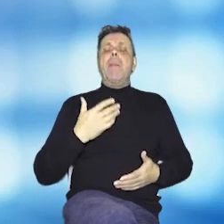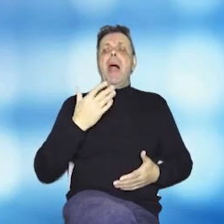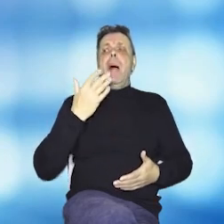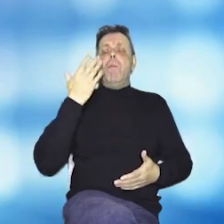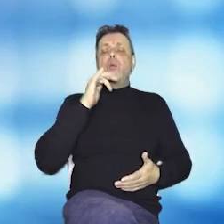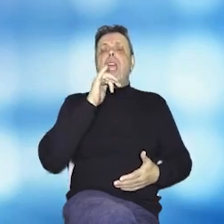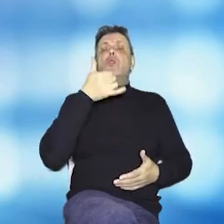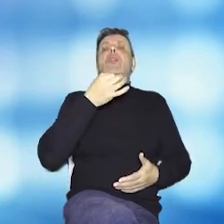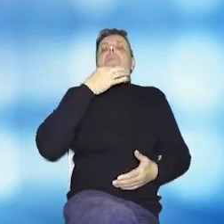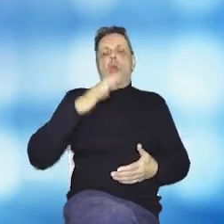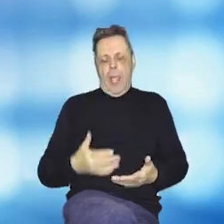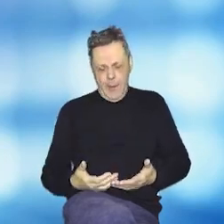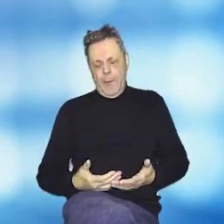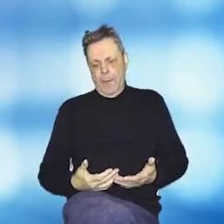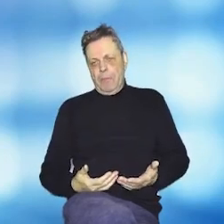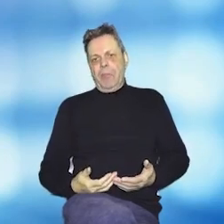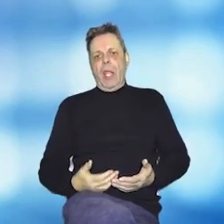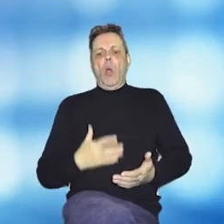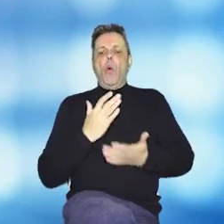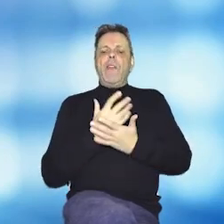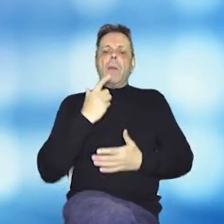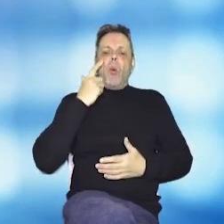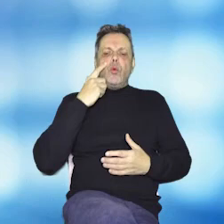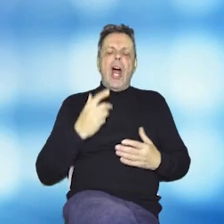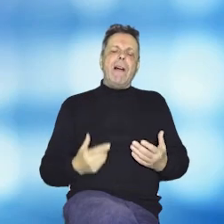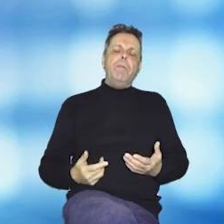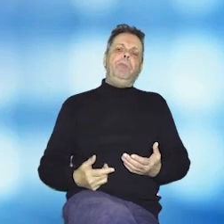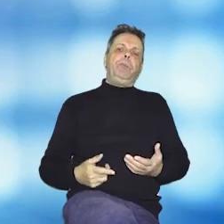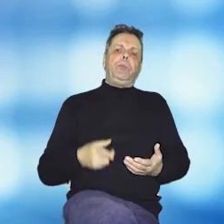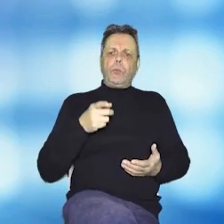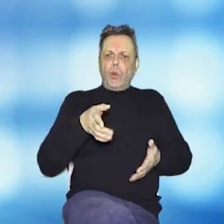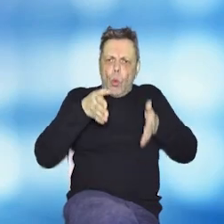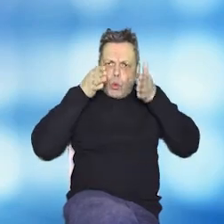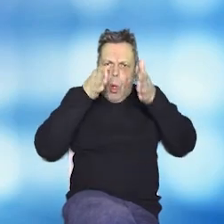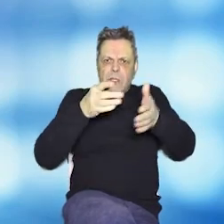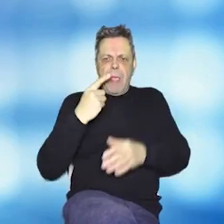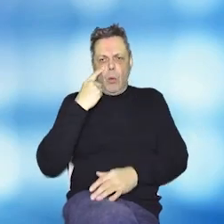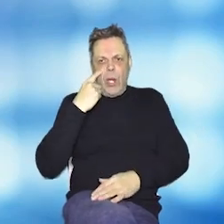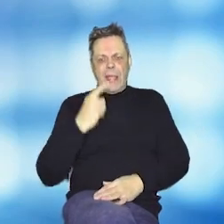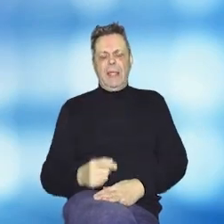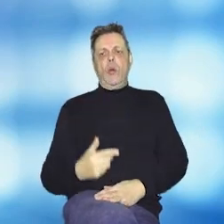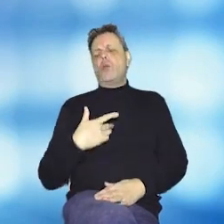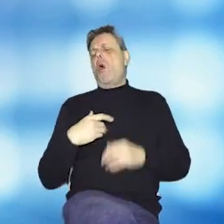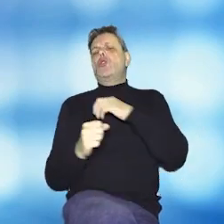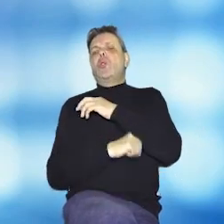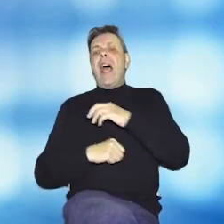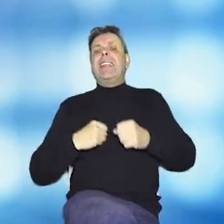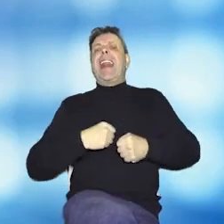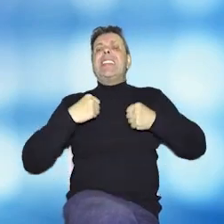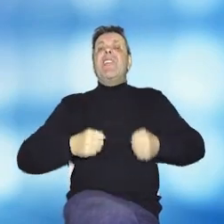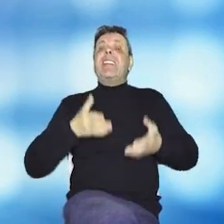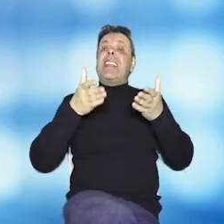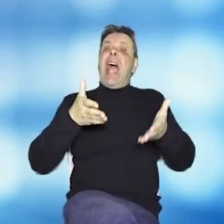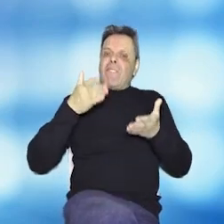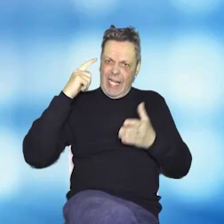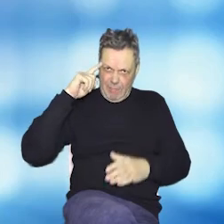sutra, da bude dobro. I uvijek pokušavam nekako u tom smjeru gledati i kod mojih studenata razvijati